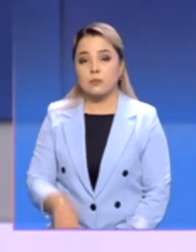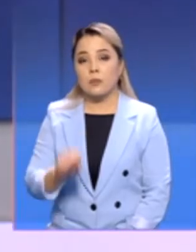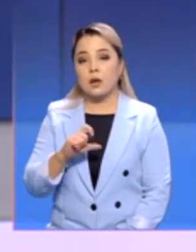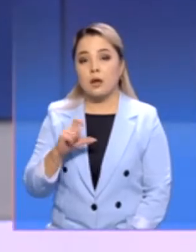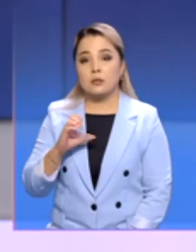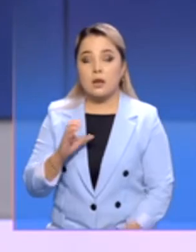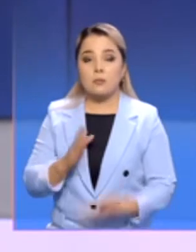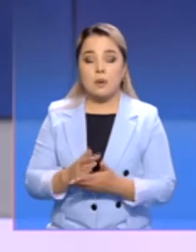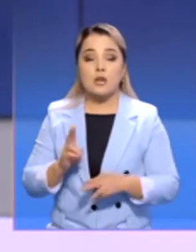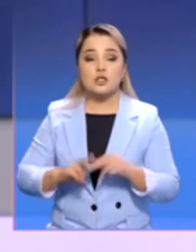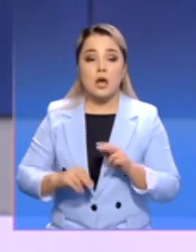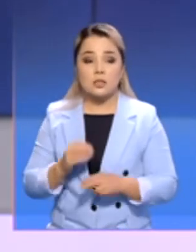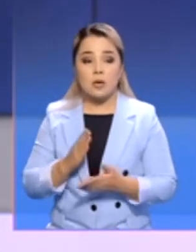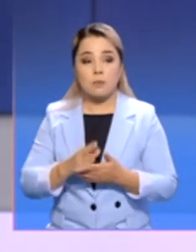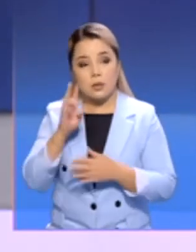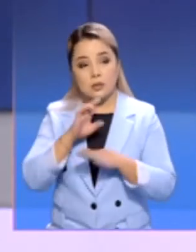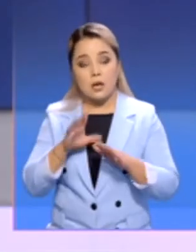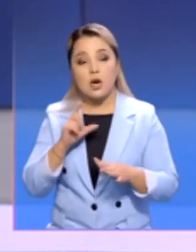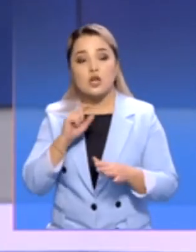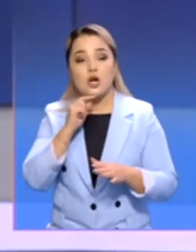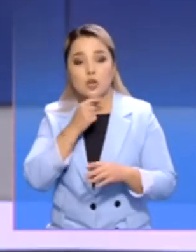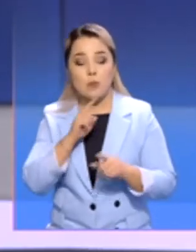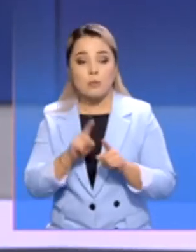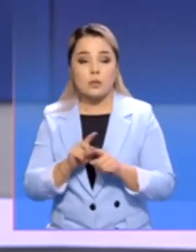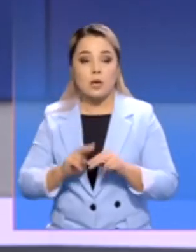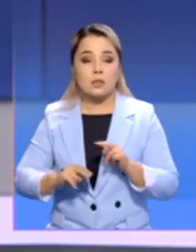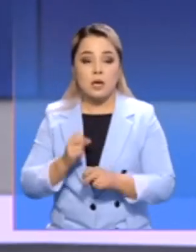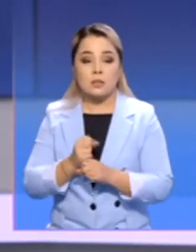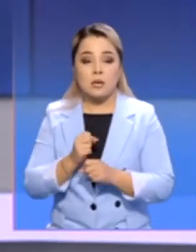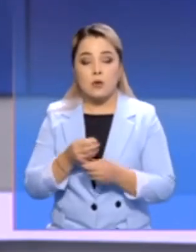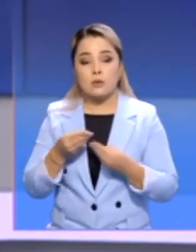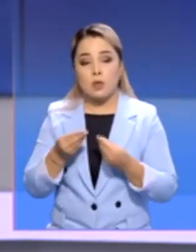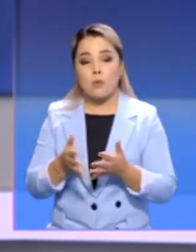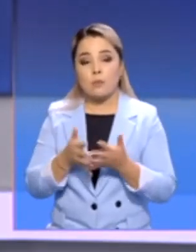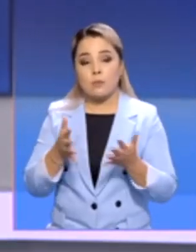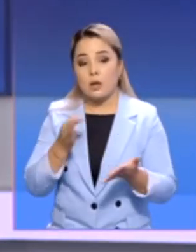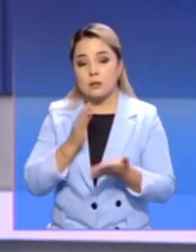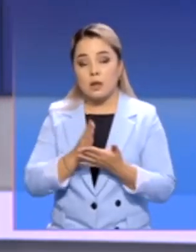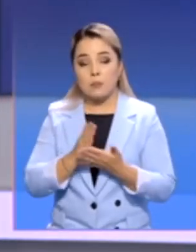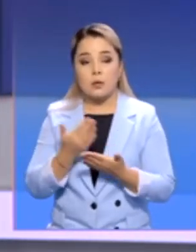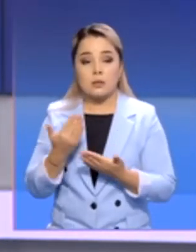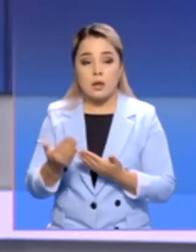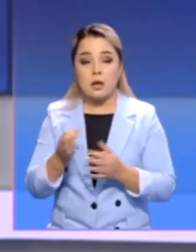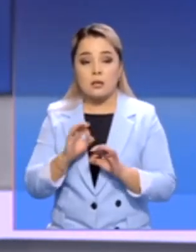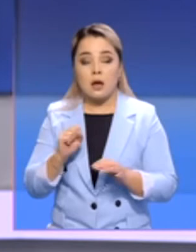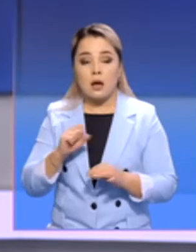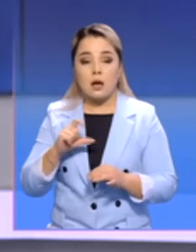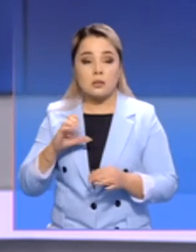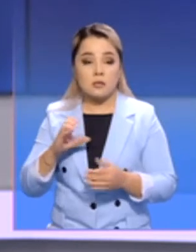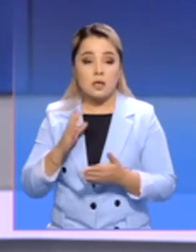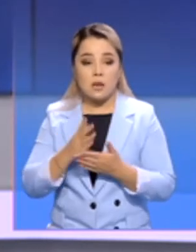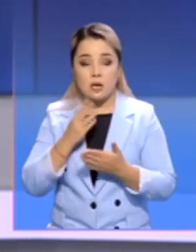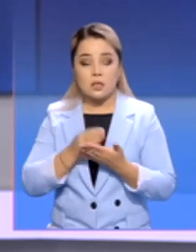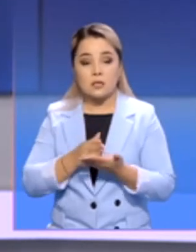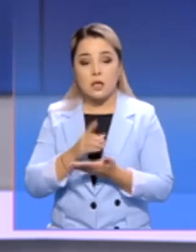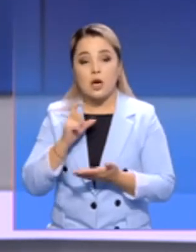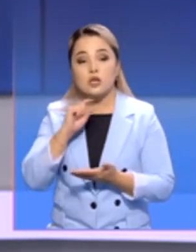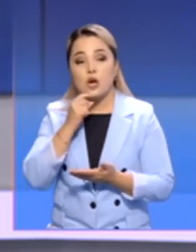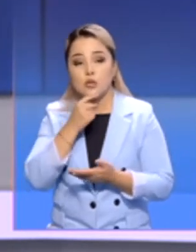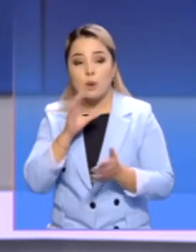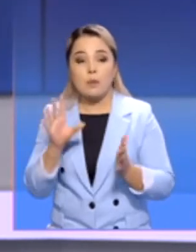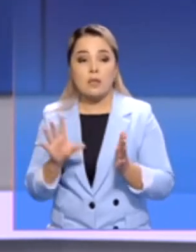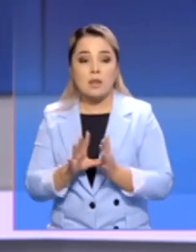АЭС салудың еліміздің экономикасына мультипликативті әсері зор. Жаңа айтылғандай, АЭС-тің саяси,